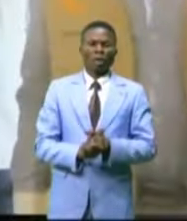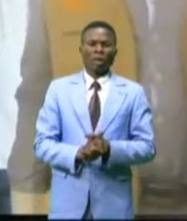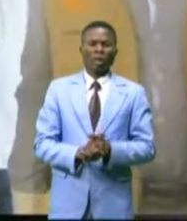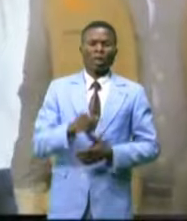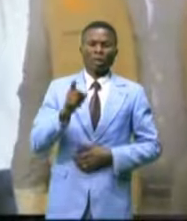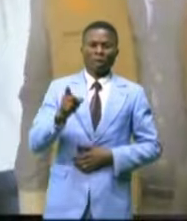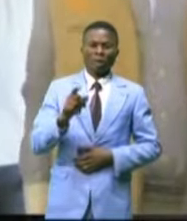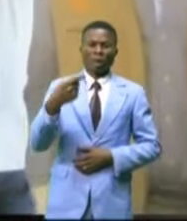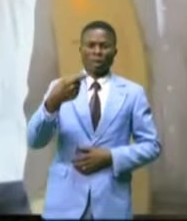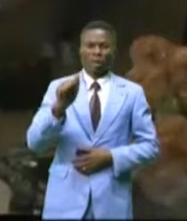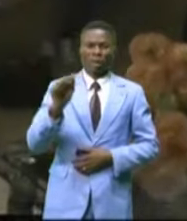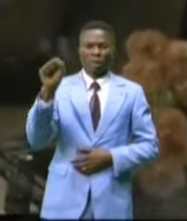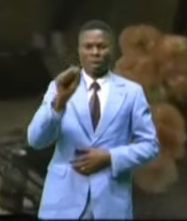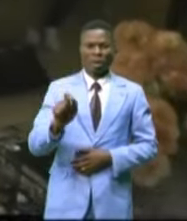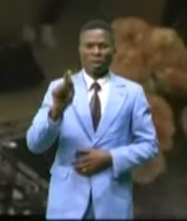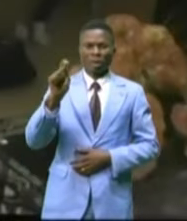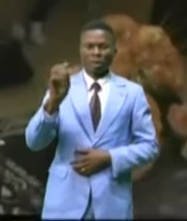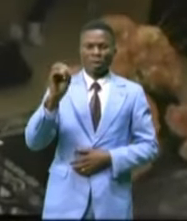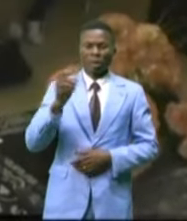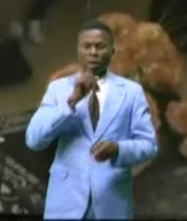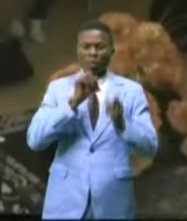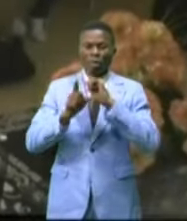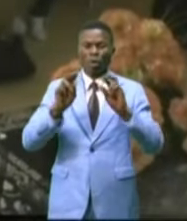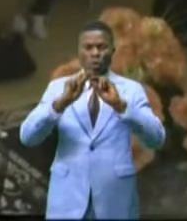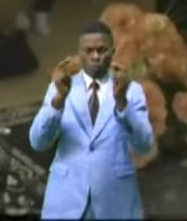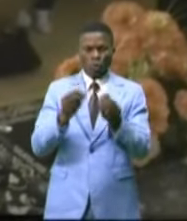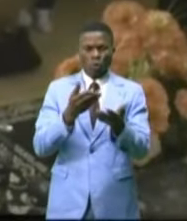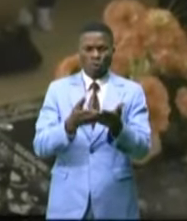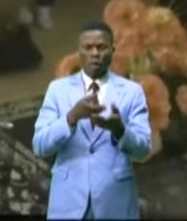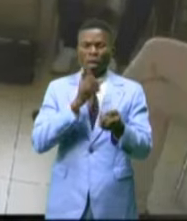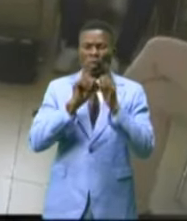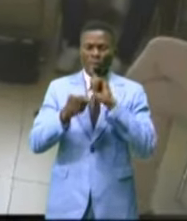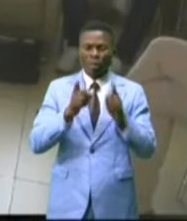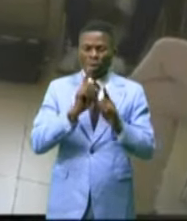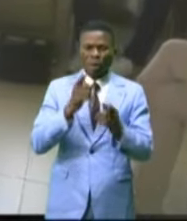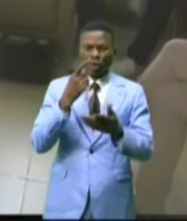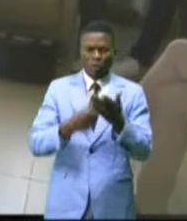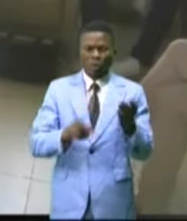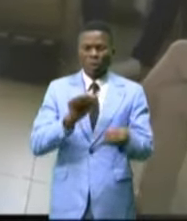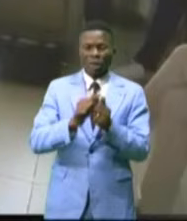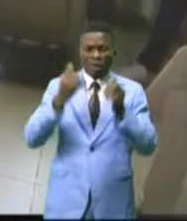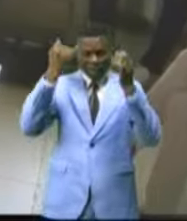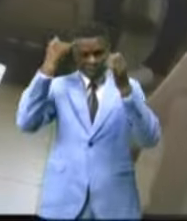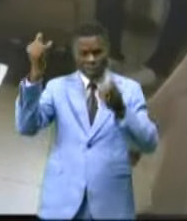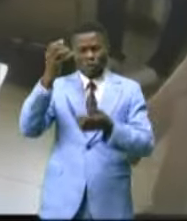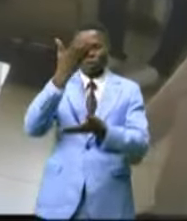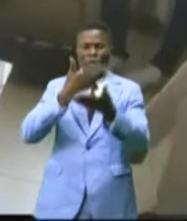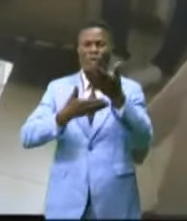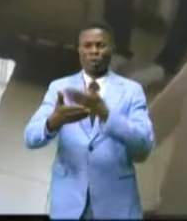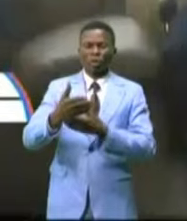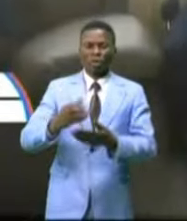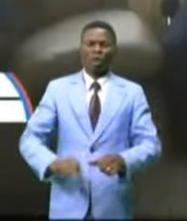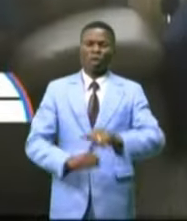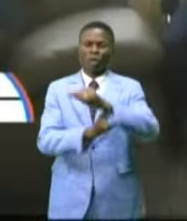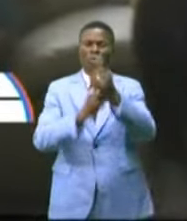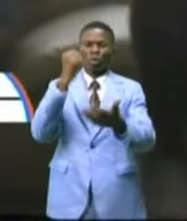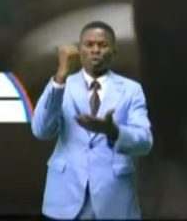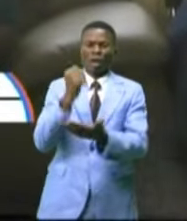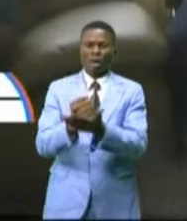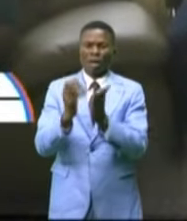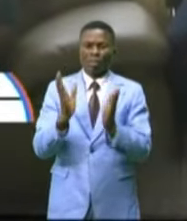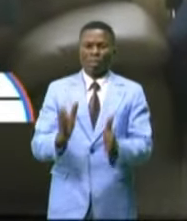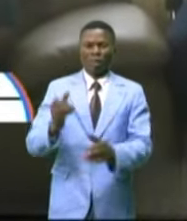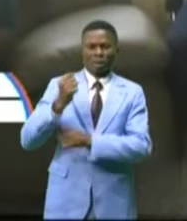s'est entretenu avec la dite délégation pour échanger le point de vue sur l'appui de l'ambassade du Canada en